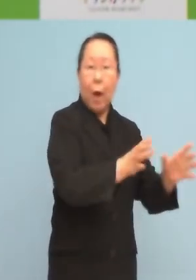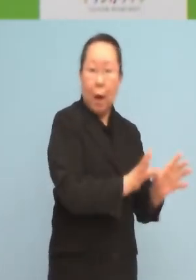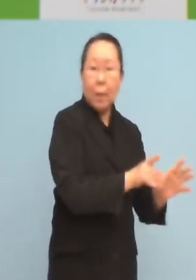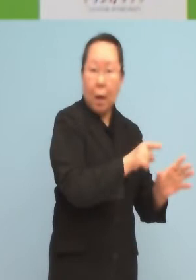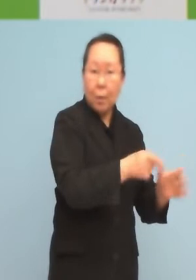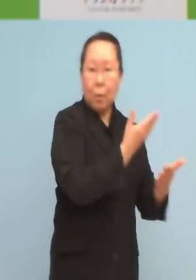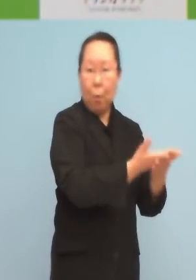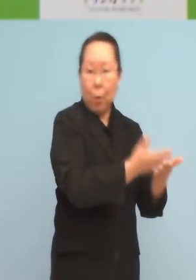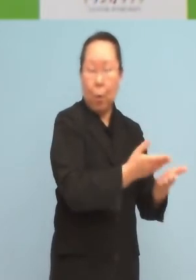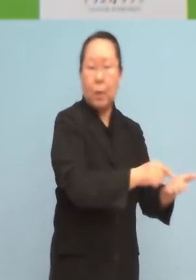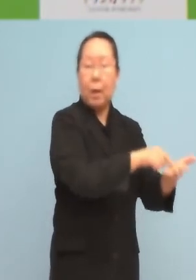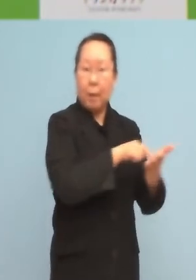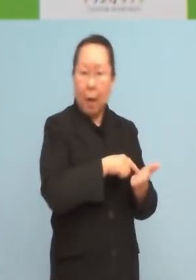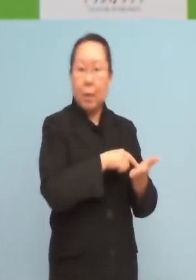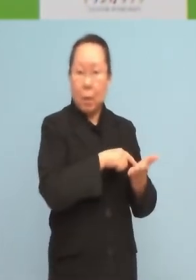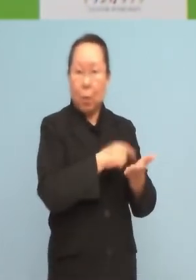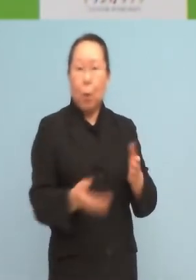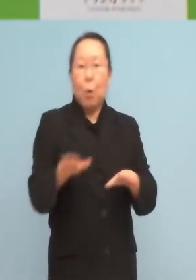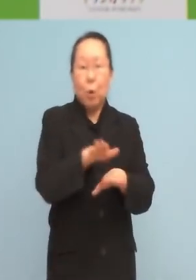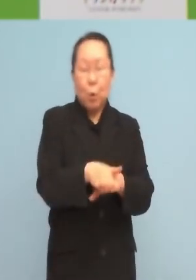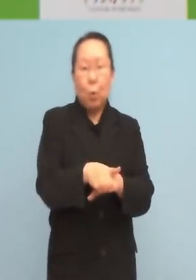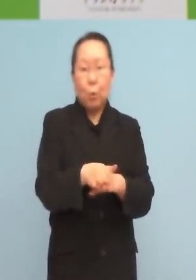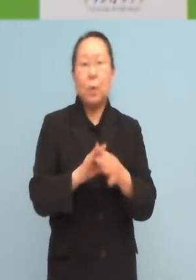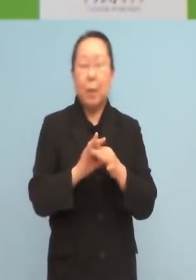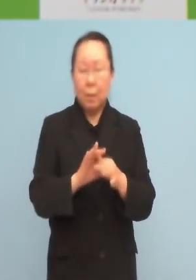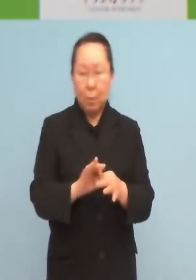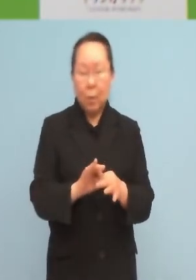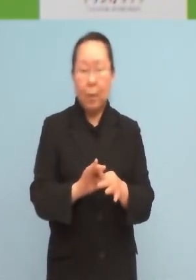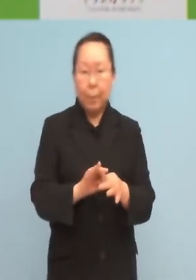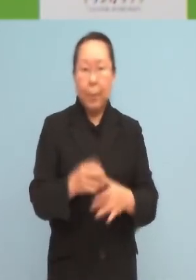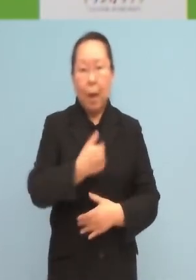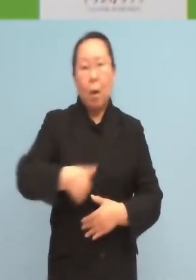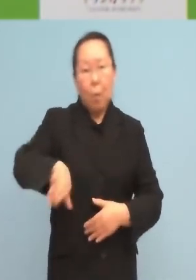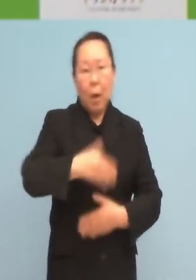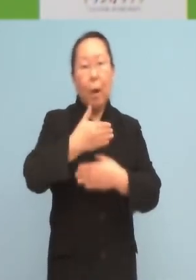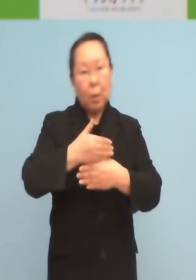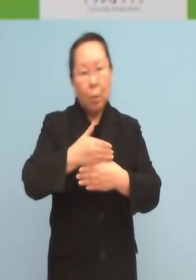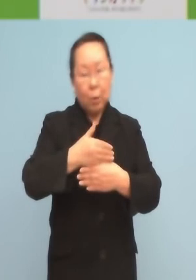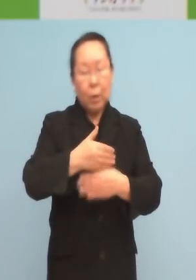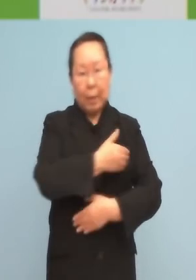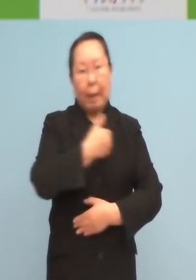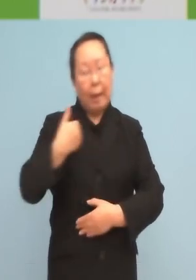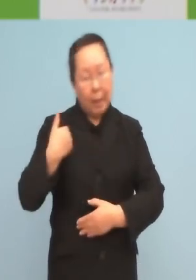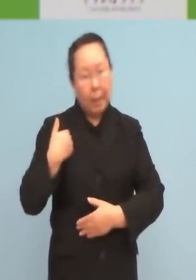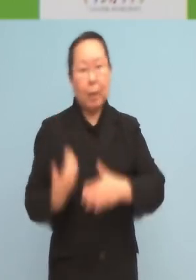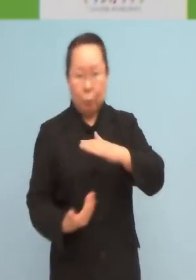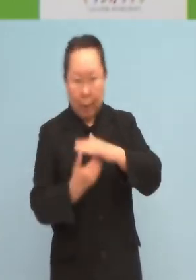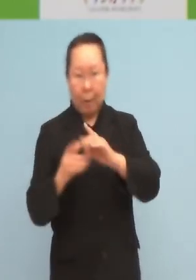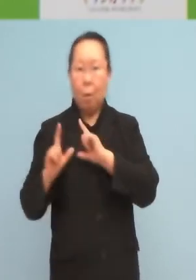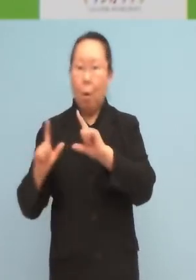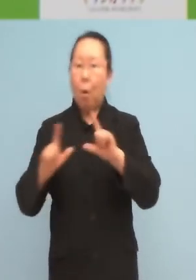ご要請内容とも重複いたしますので、それに我々としてできる限りのお答えをしていく